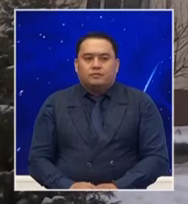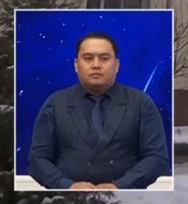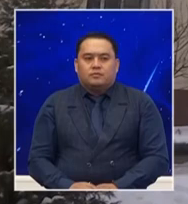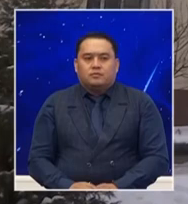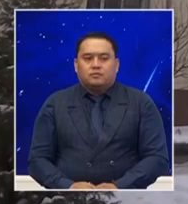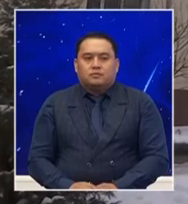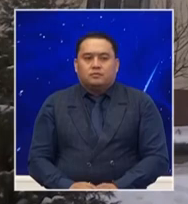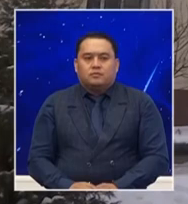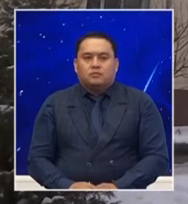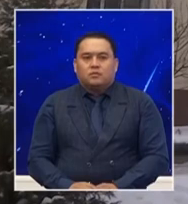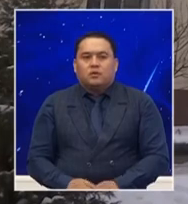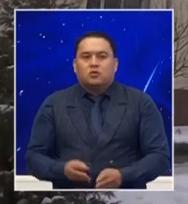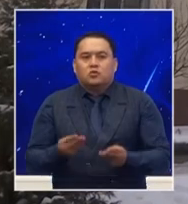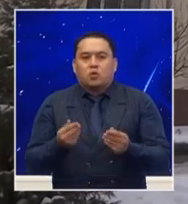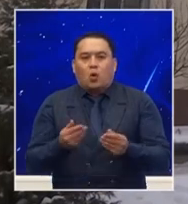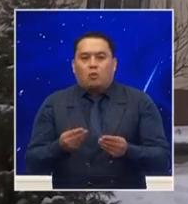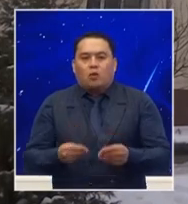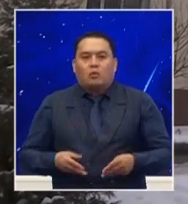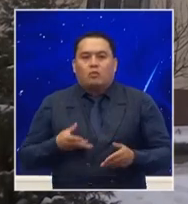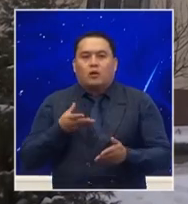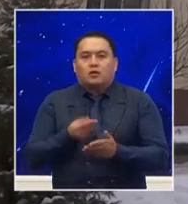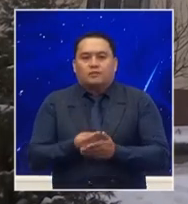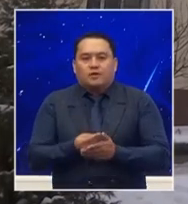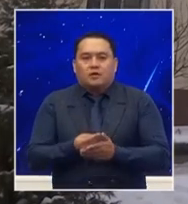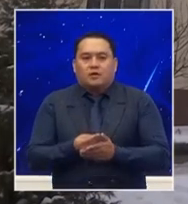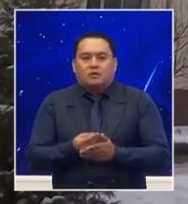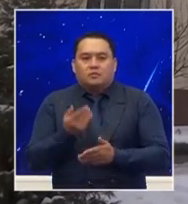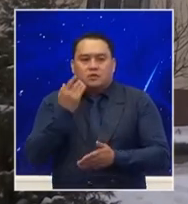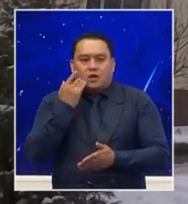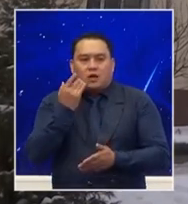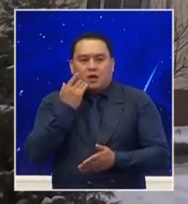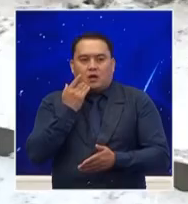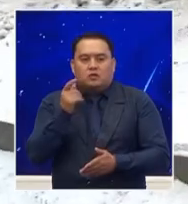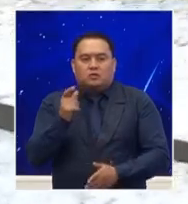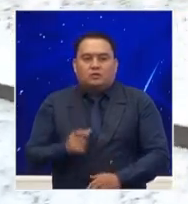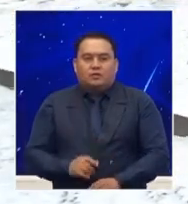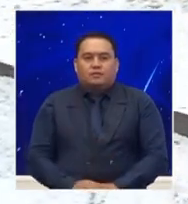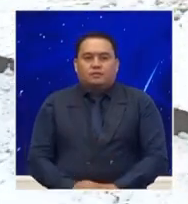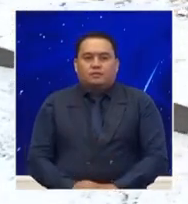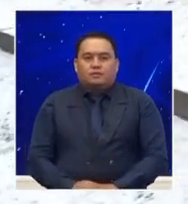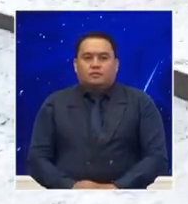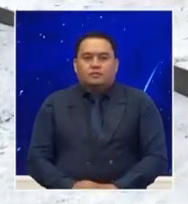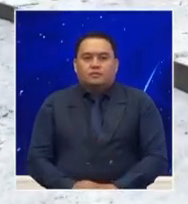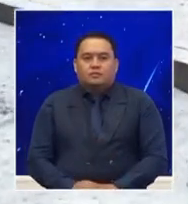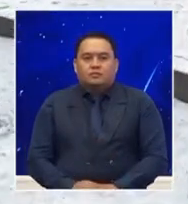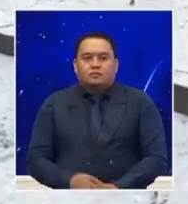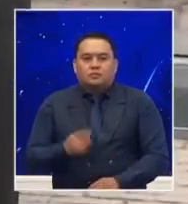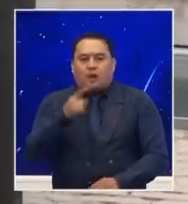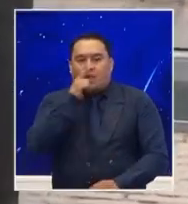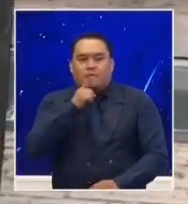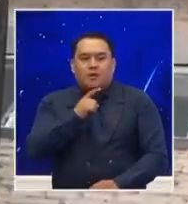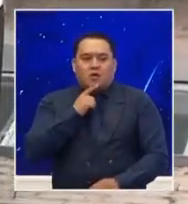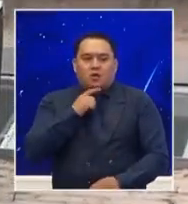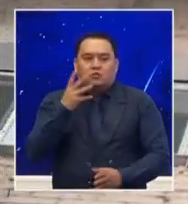И перенести ту сумму, которую повесят на КСК, субсидарно на каждого жильца. Однако не все жильцы понимают всей